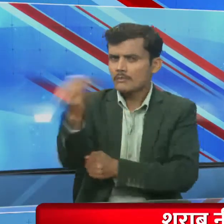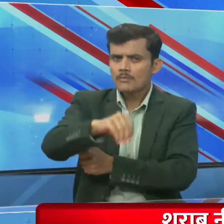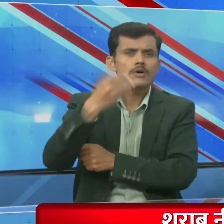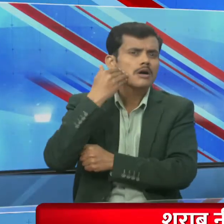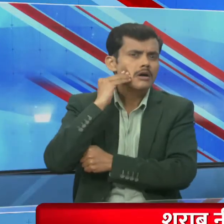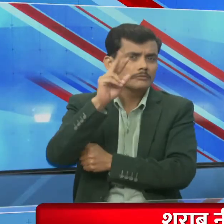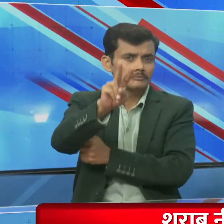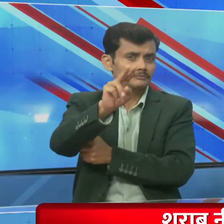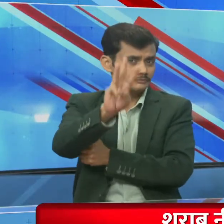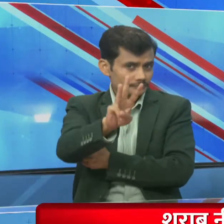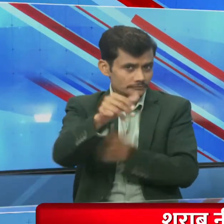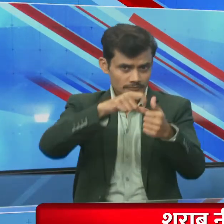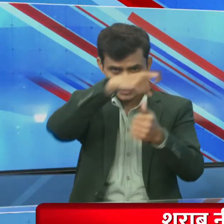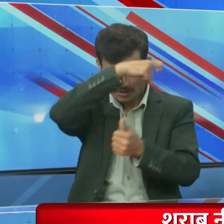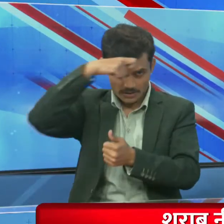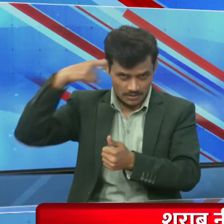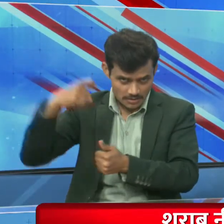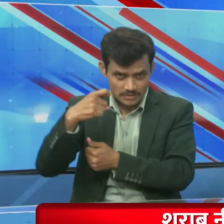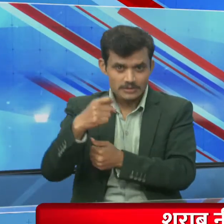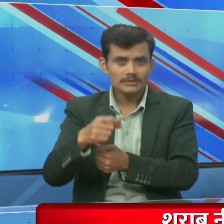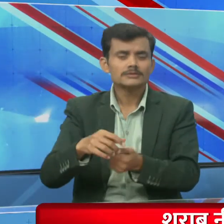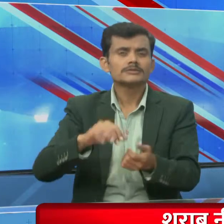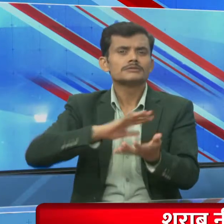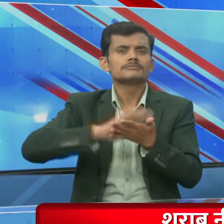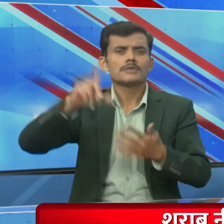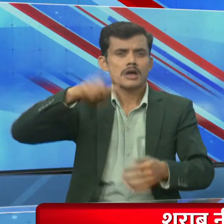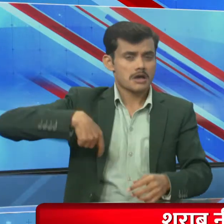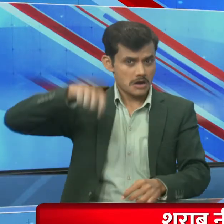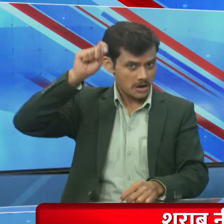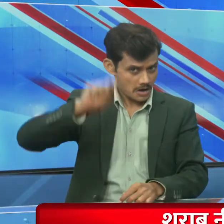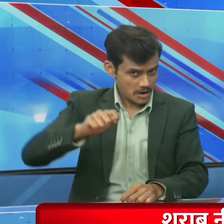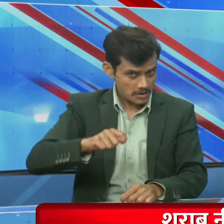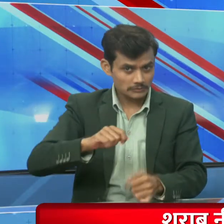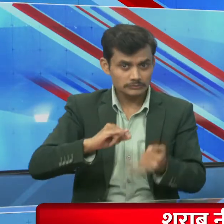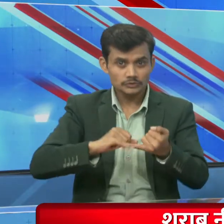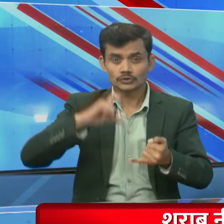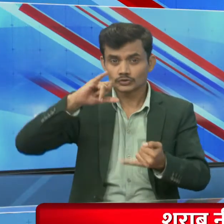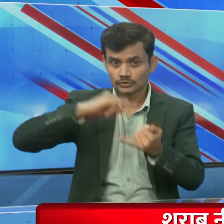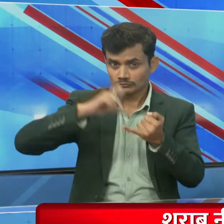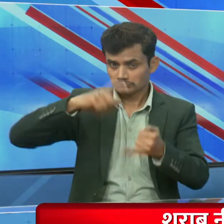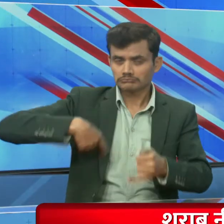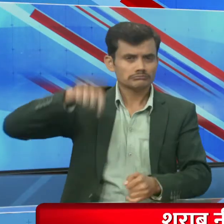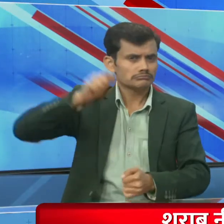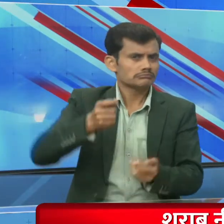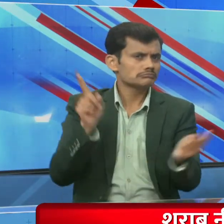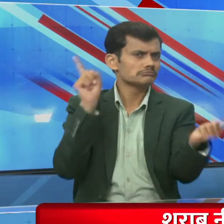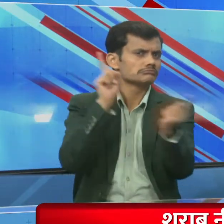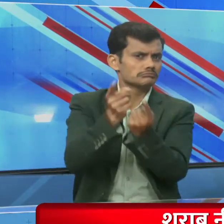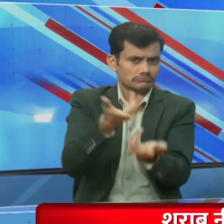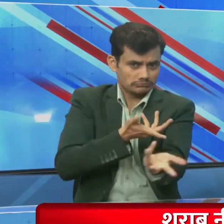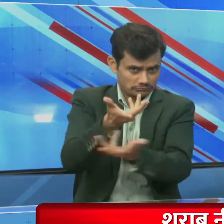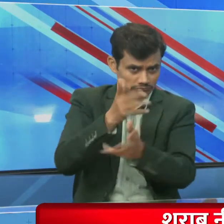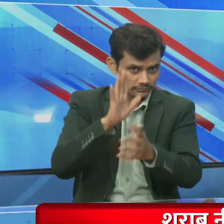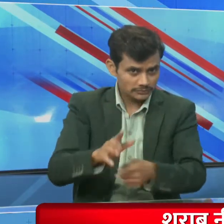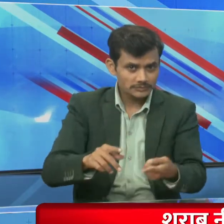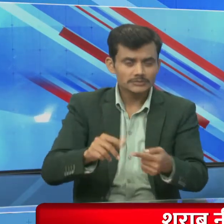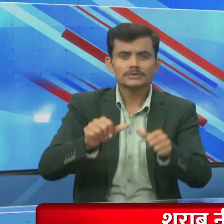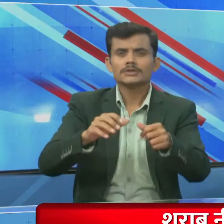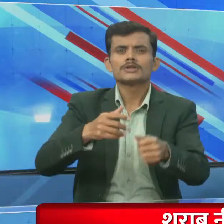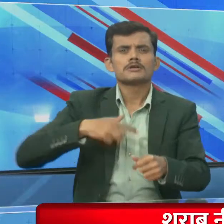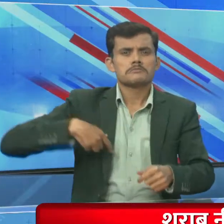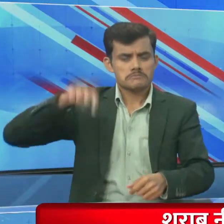की गिरफ्तारी के खिलाफ याचिका पर हाई कोर्ट के फैसले पर भी सुप्रीम कोर्ट में सुनवाई। अदालत ने ईडी से मांगा